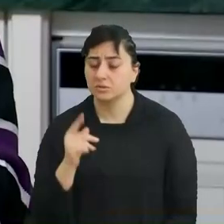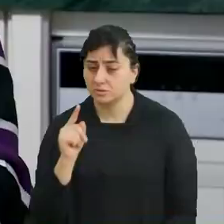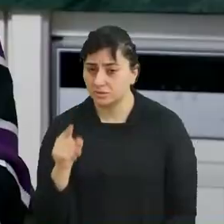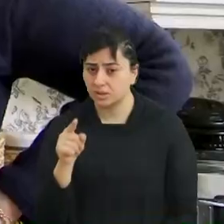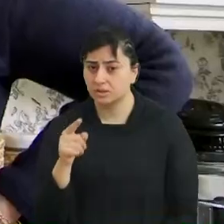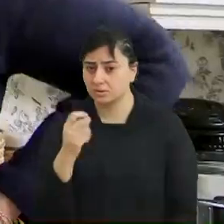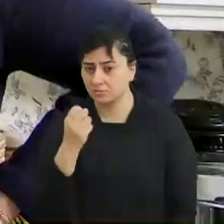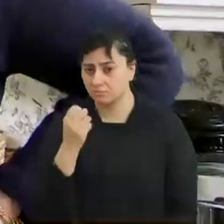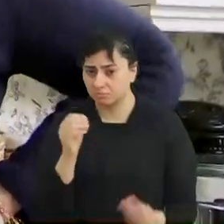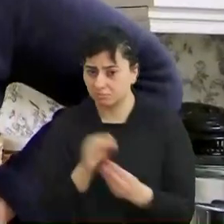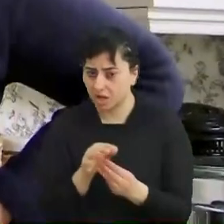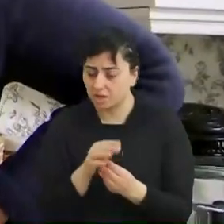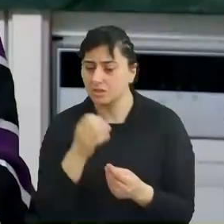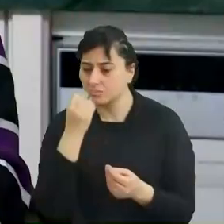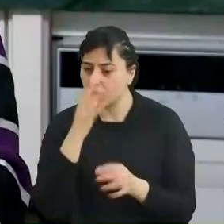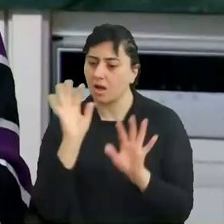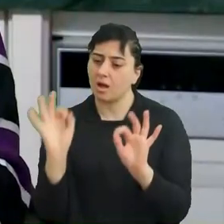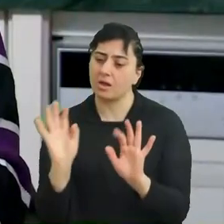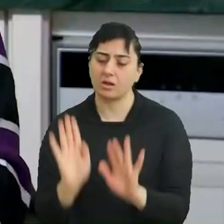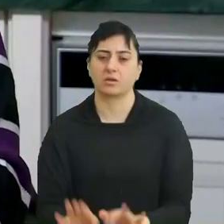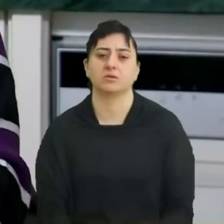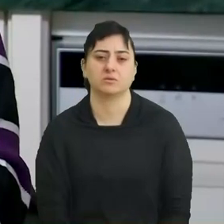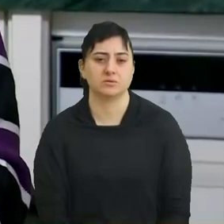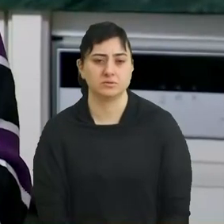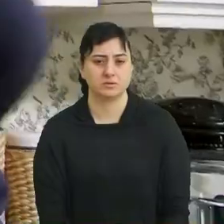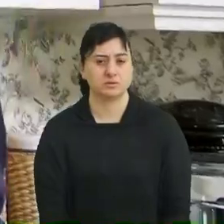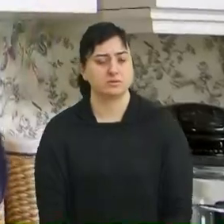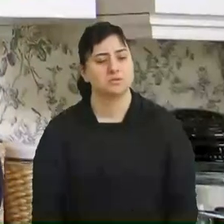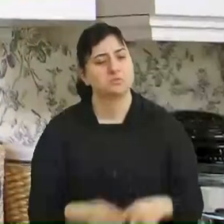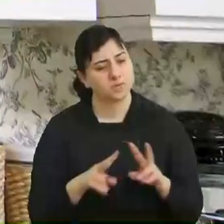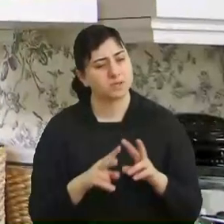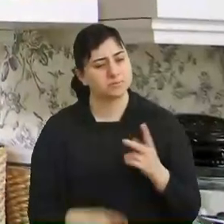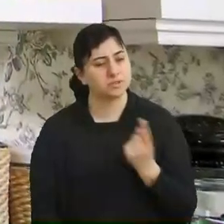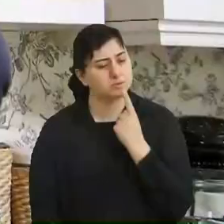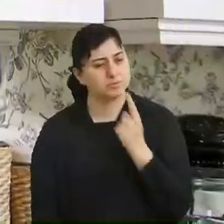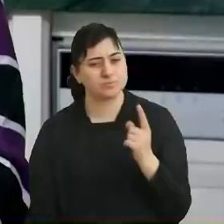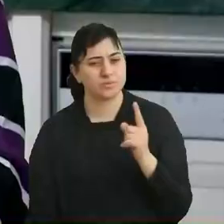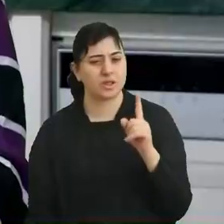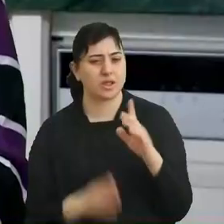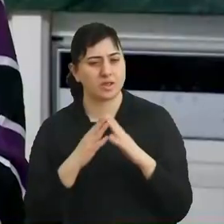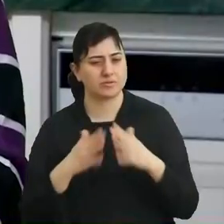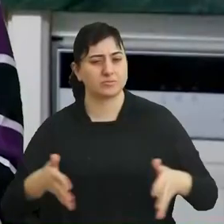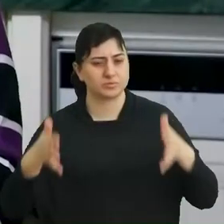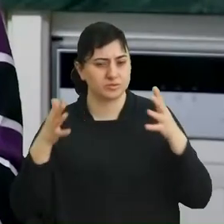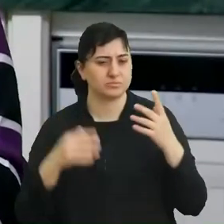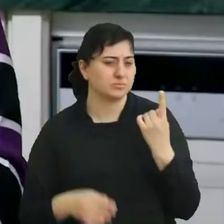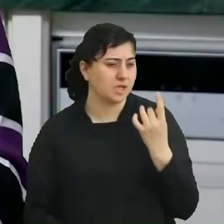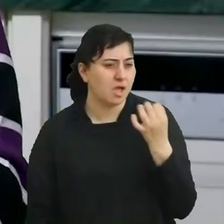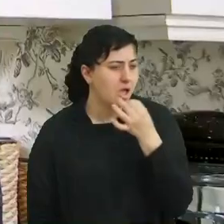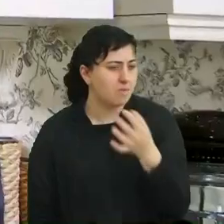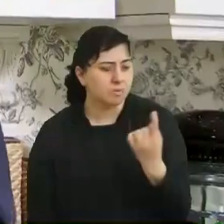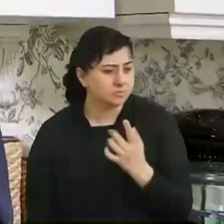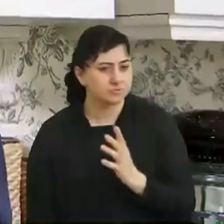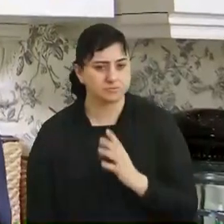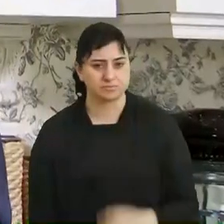Sen bahçeçisin. Bahçeçi kal. Meryem şey diyorum. Villada şöyle dişe dokunur bir haber var